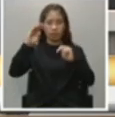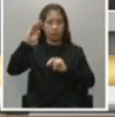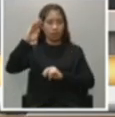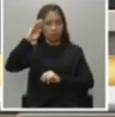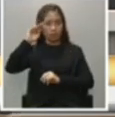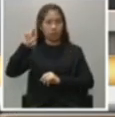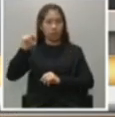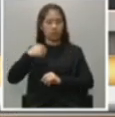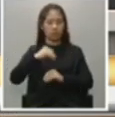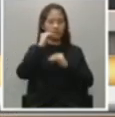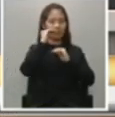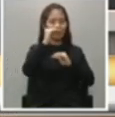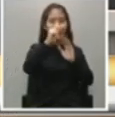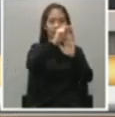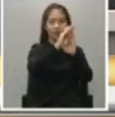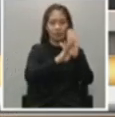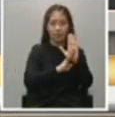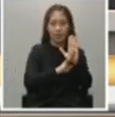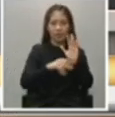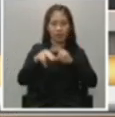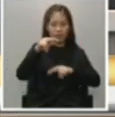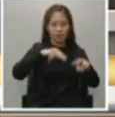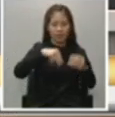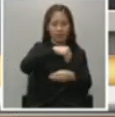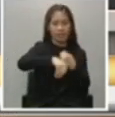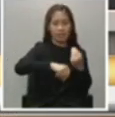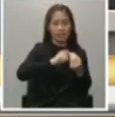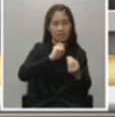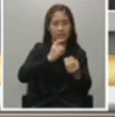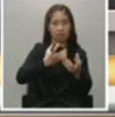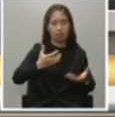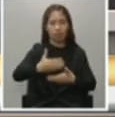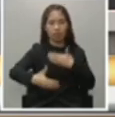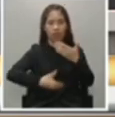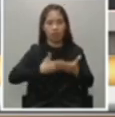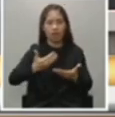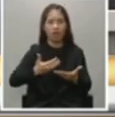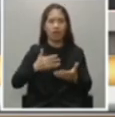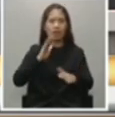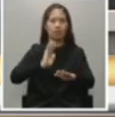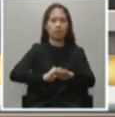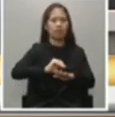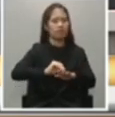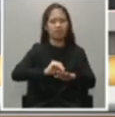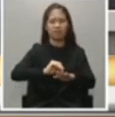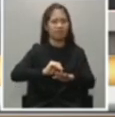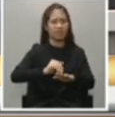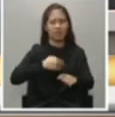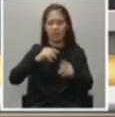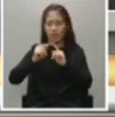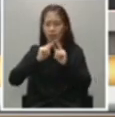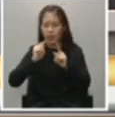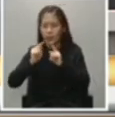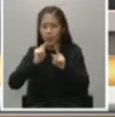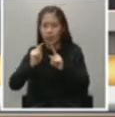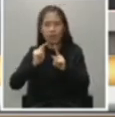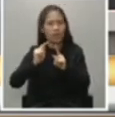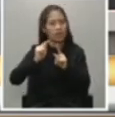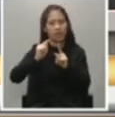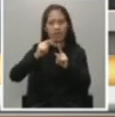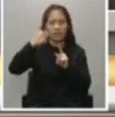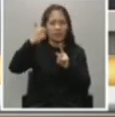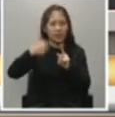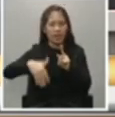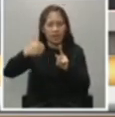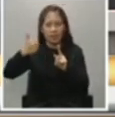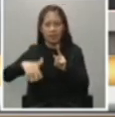ารถกำหนดนโยบายและกำกับดูแลเศรษฐกิจการค้าให้เป็นไปได้อย่างมีประสิทธิภาพเจรจาล้มเหลวค่ะหารายได้เข้า